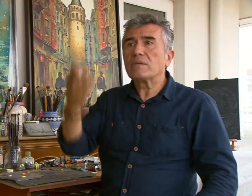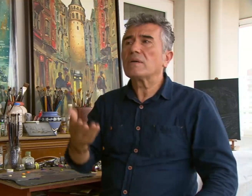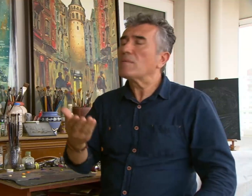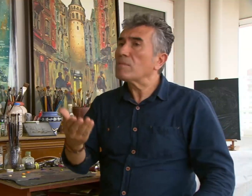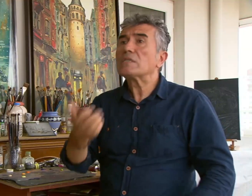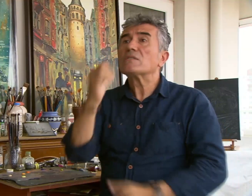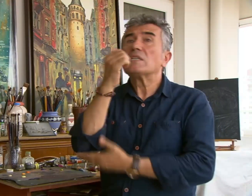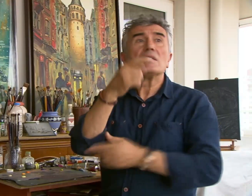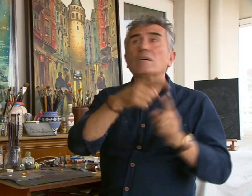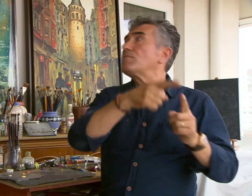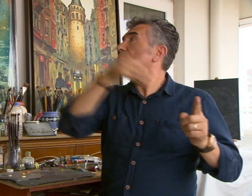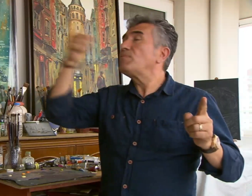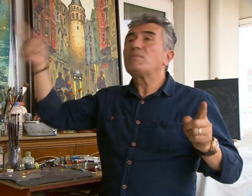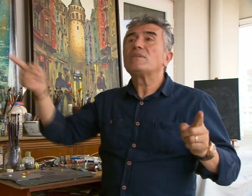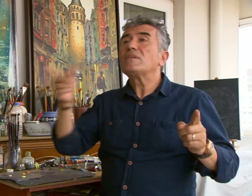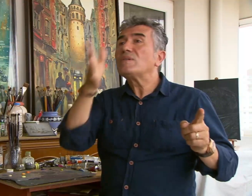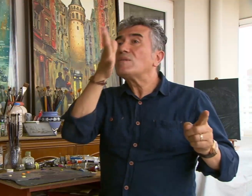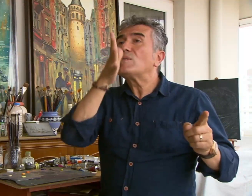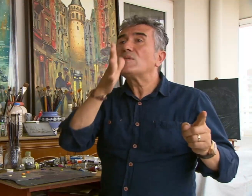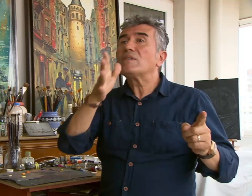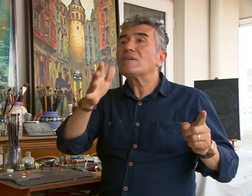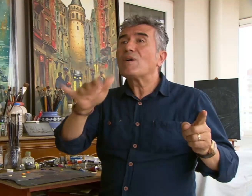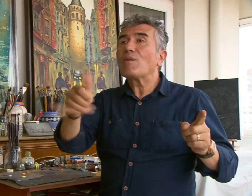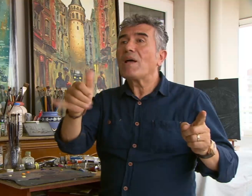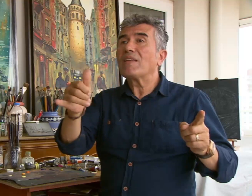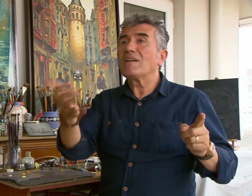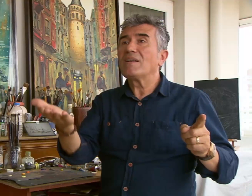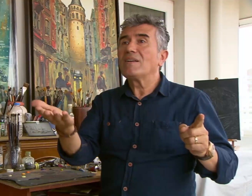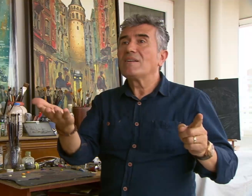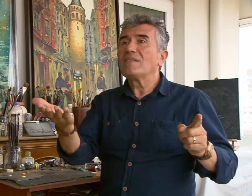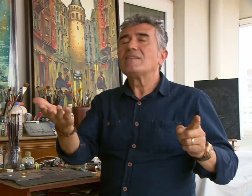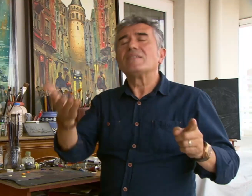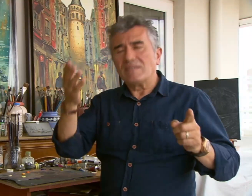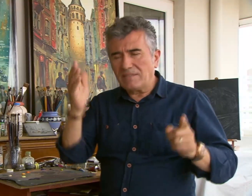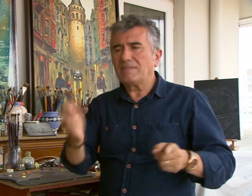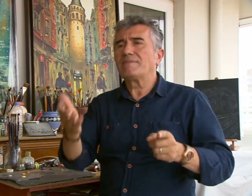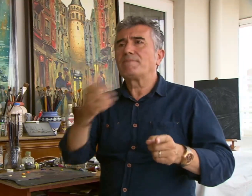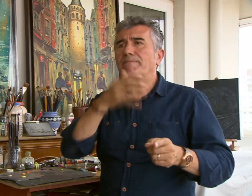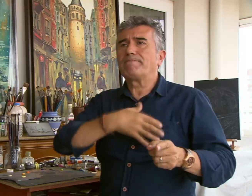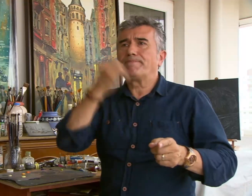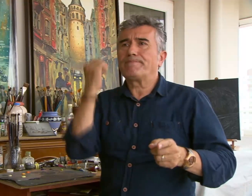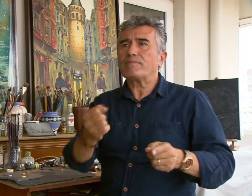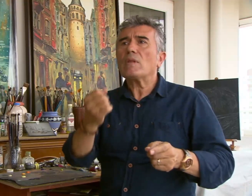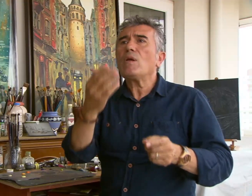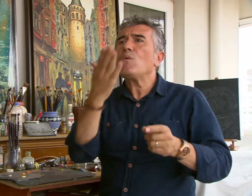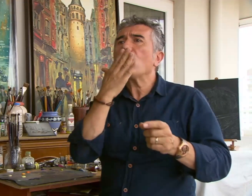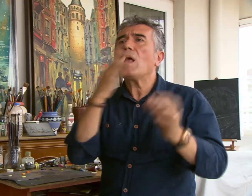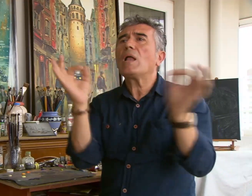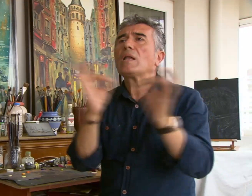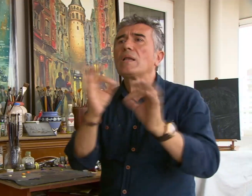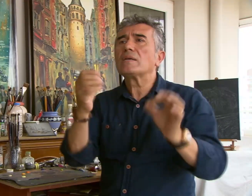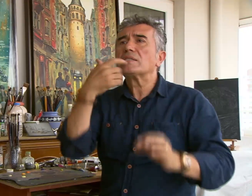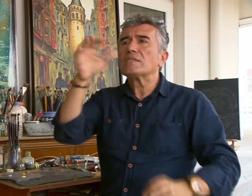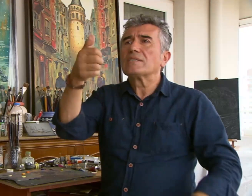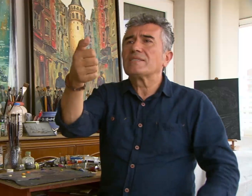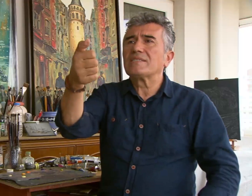bahsedilmiş. Sivas ile Ankara arası 500 kilometre uzun bir mesafeydi bizim için ama babam erken